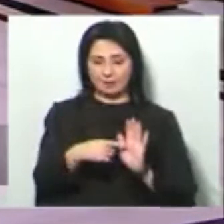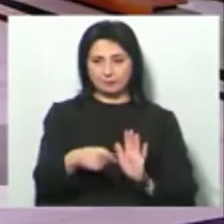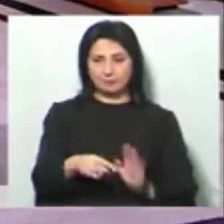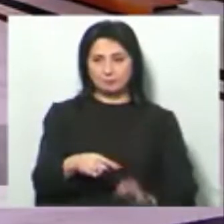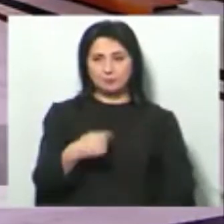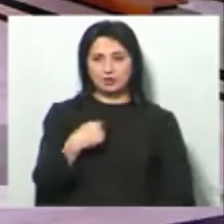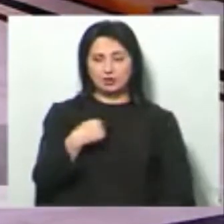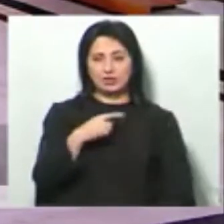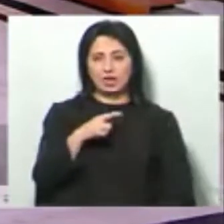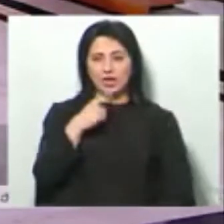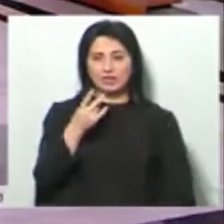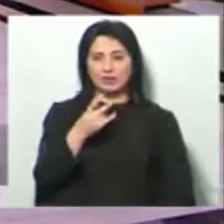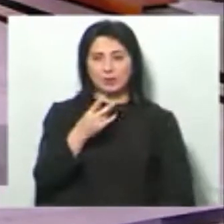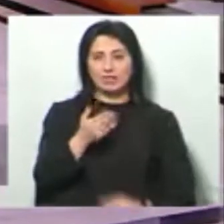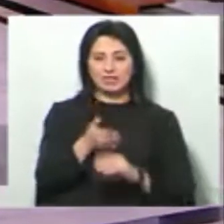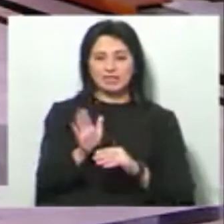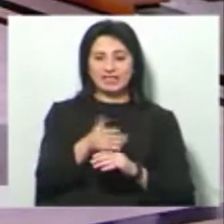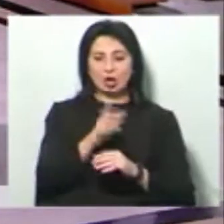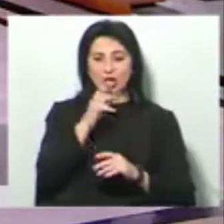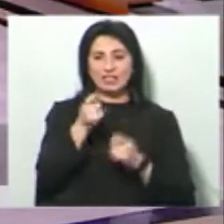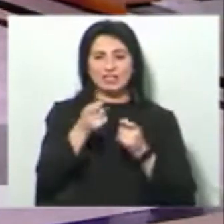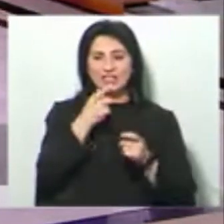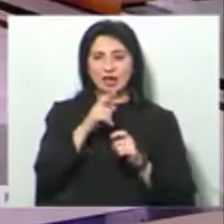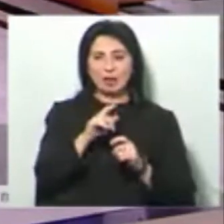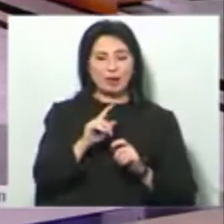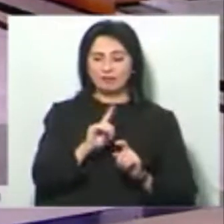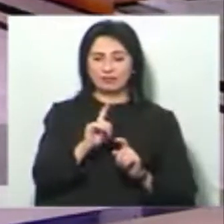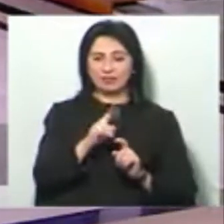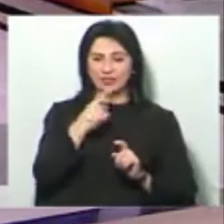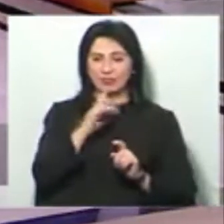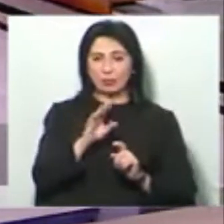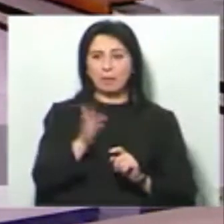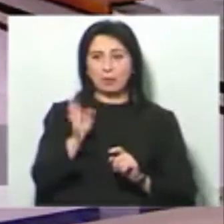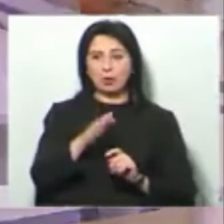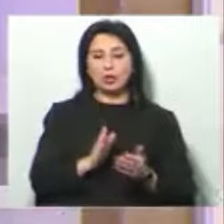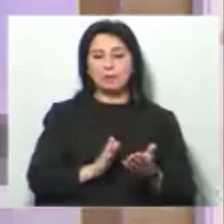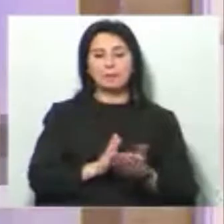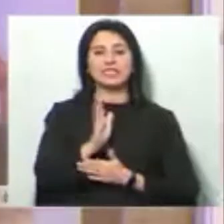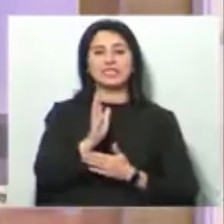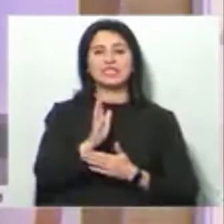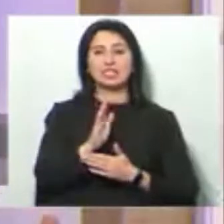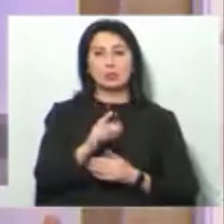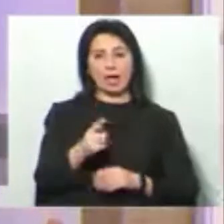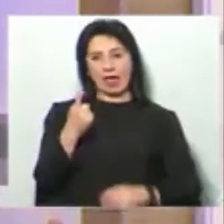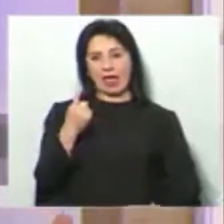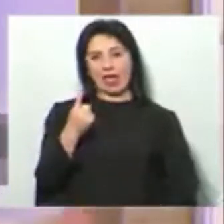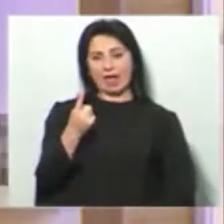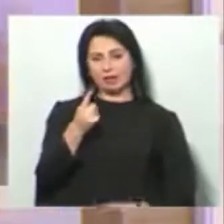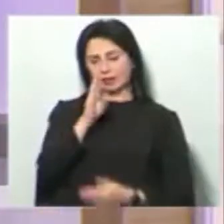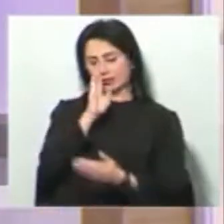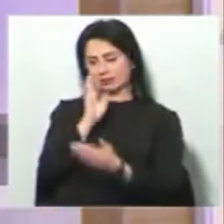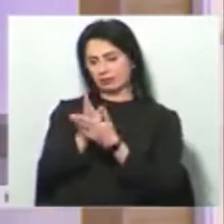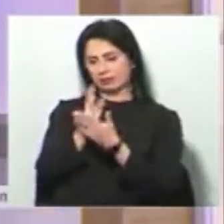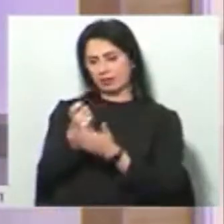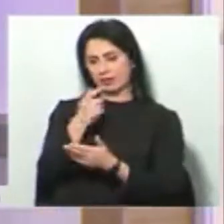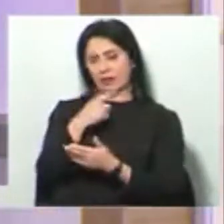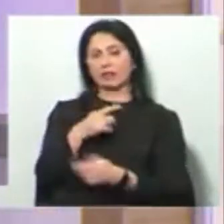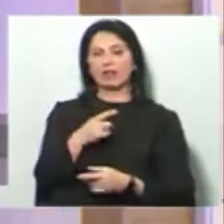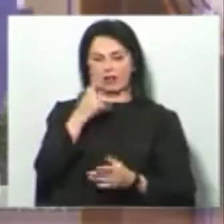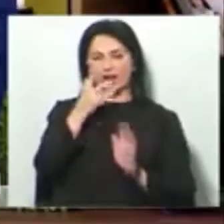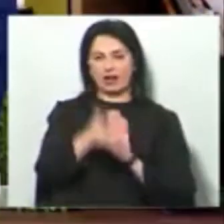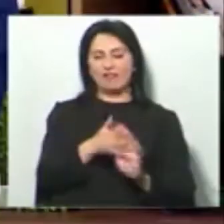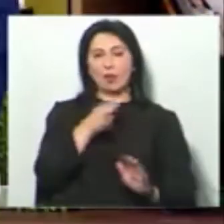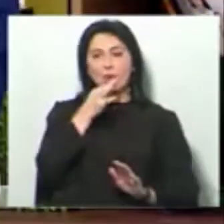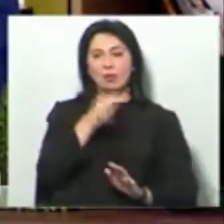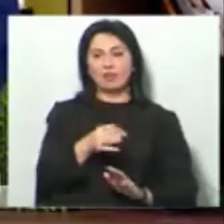ჩვენ დასაკვირველია ცალკეულ მედიკამენტს არ დავახასიათებთ, მაგრამ მოდი პრინციპულად ვთქვა, ერთი დასაგები შეკითხვა არის, და ახ ალბათოს უპასუხებ,